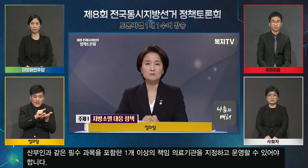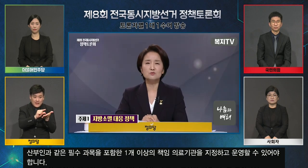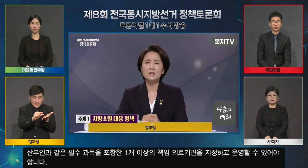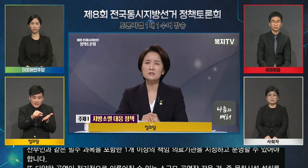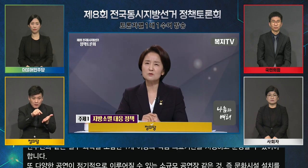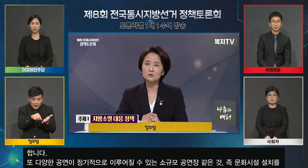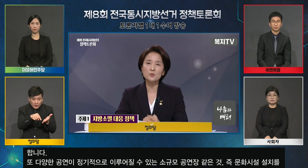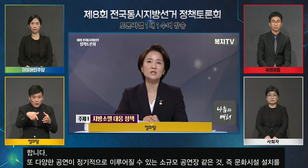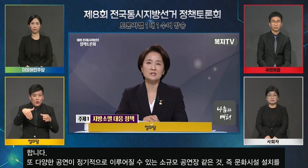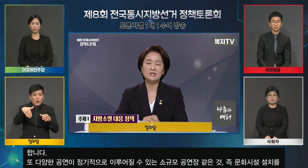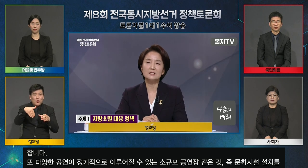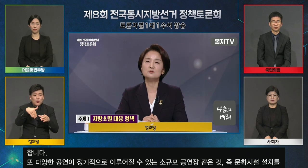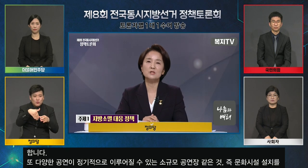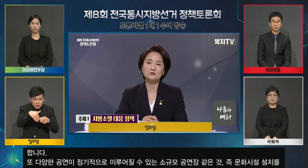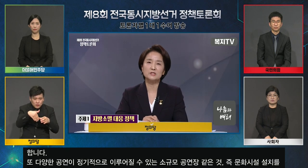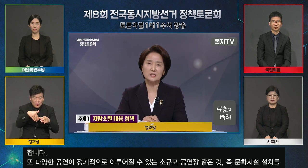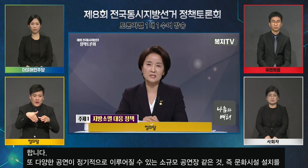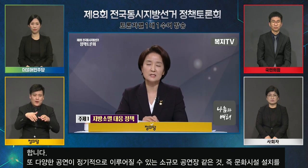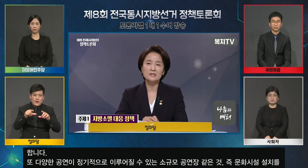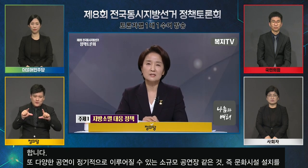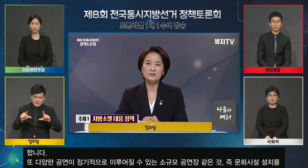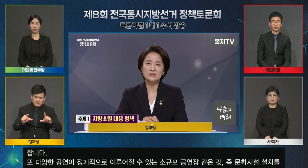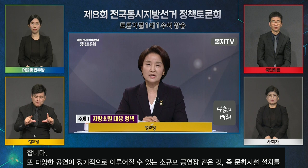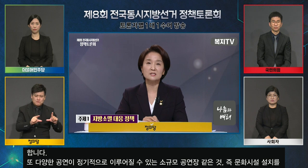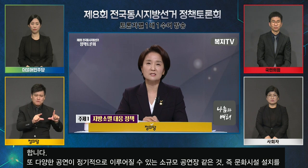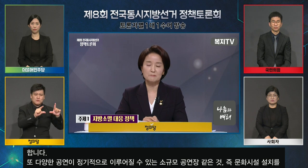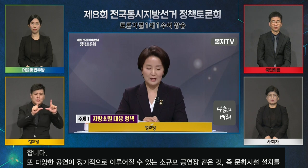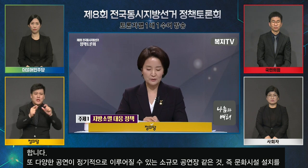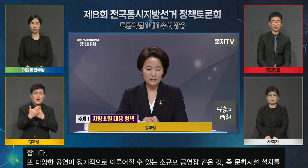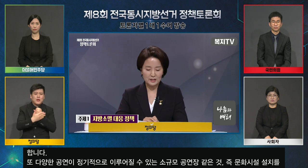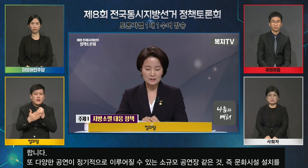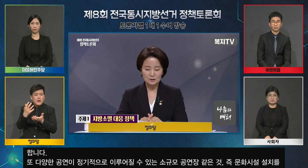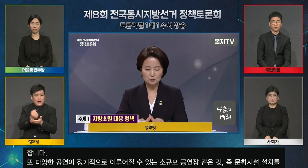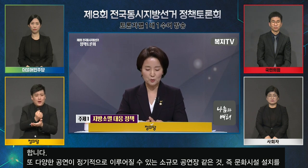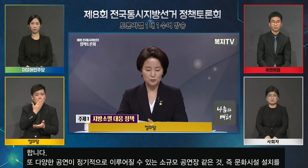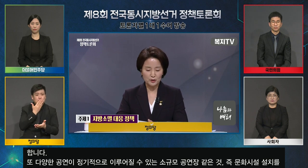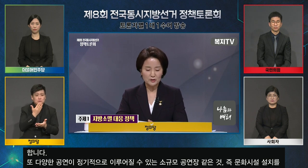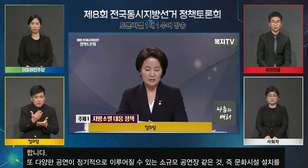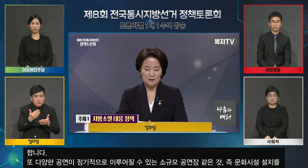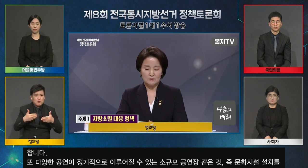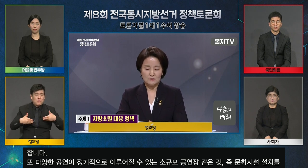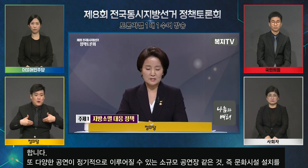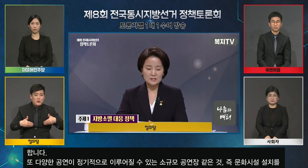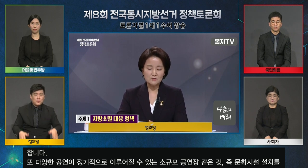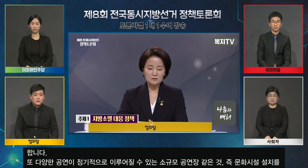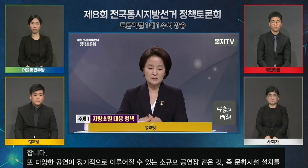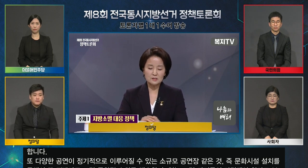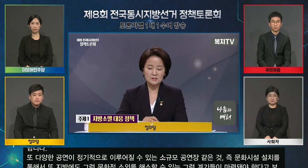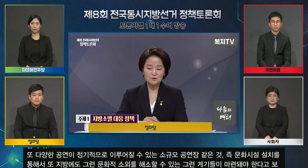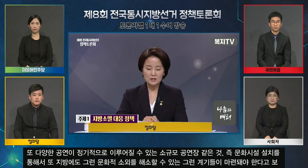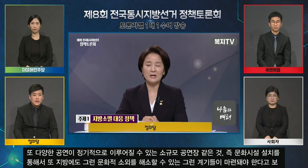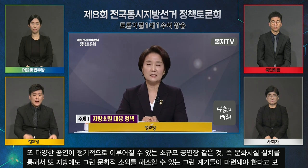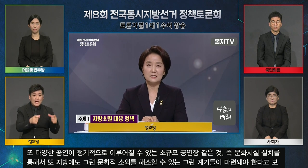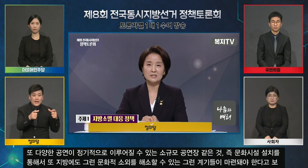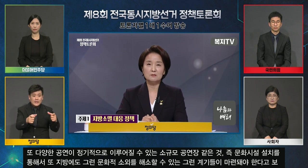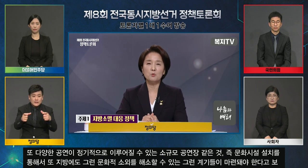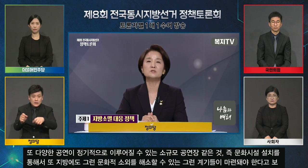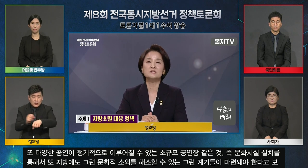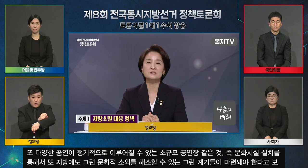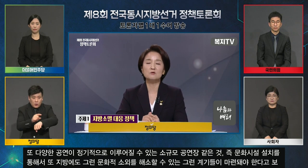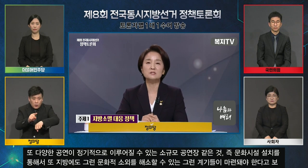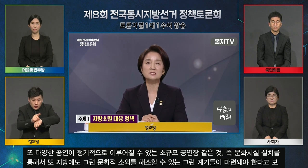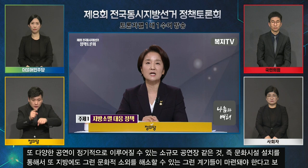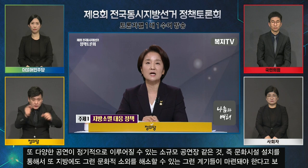그런 문화적 소외를 해소할 수 있는 그런 계기들이 마련돼야 한다고 보고요. 지역 특성에 맞는